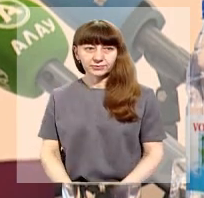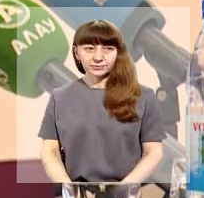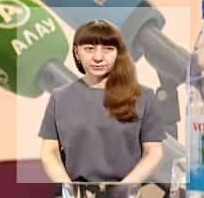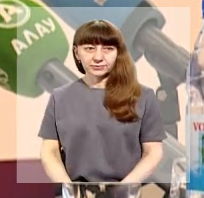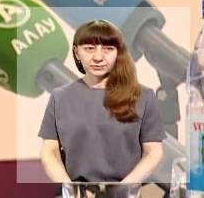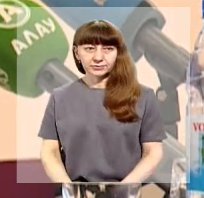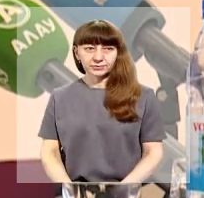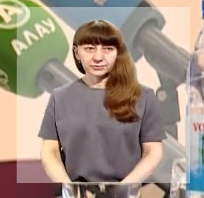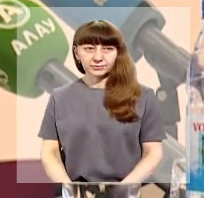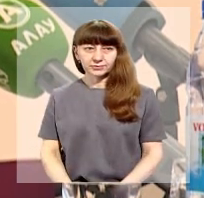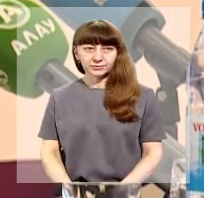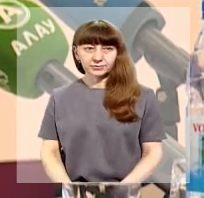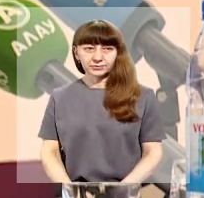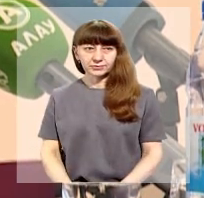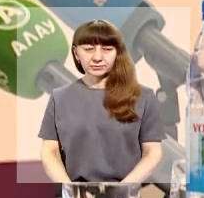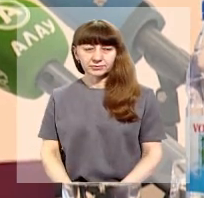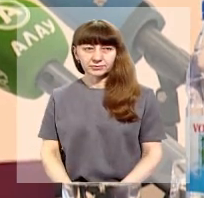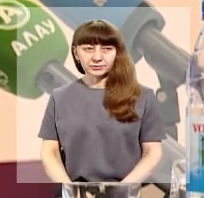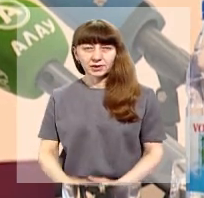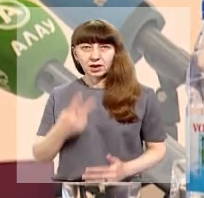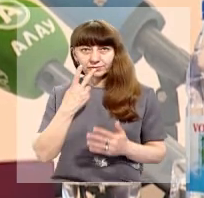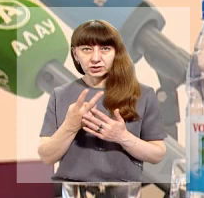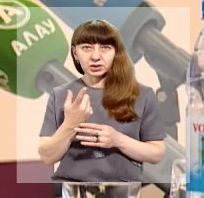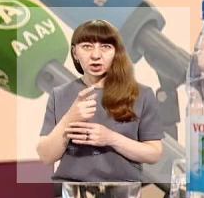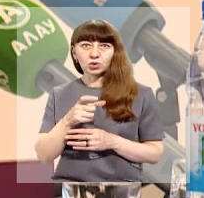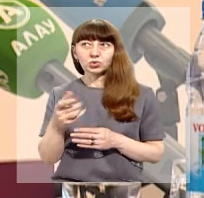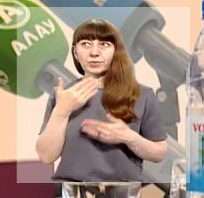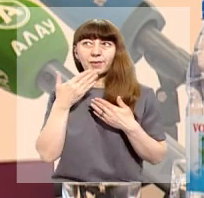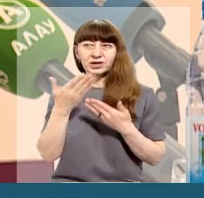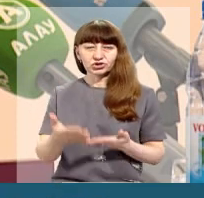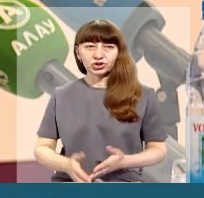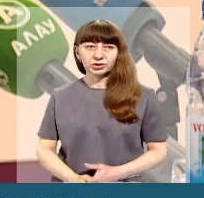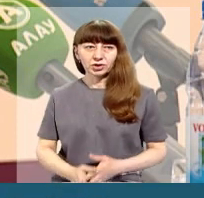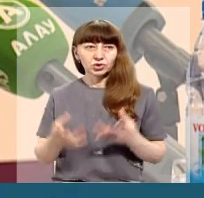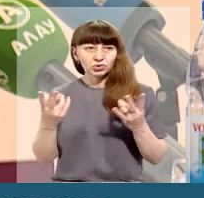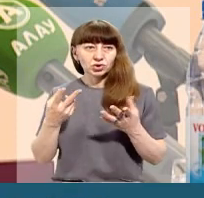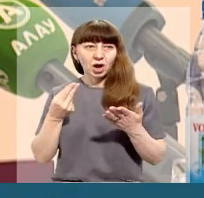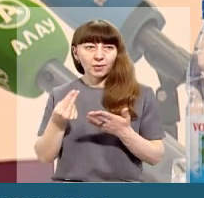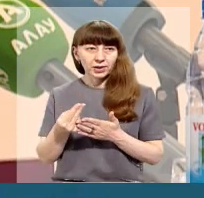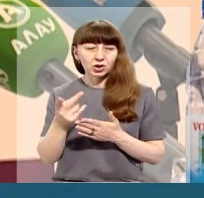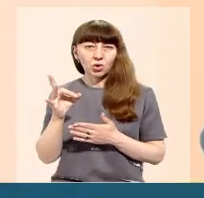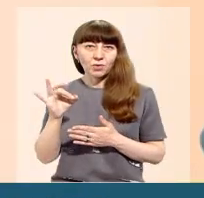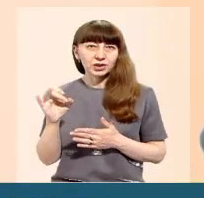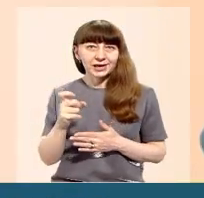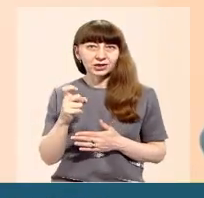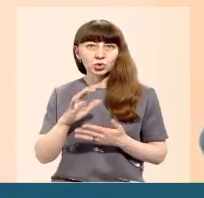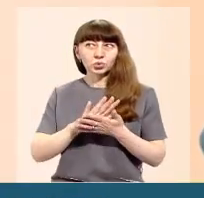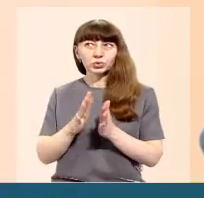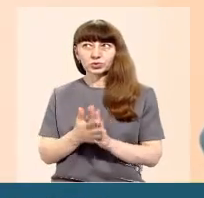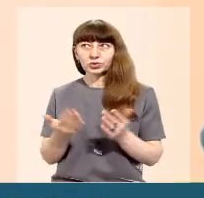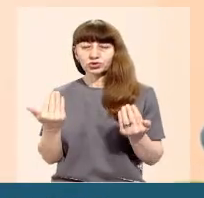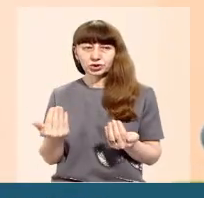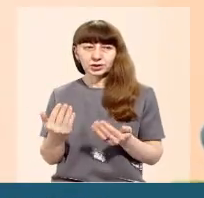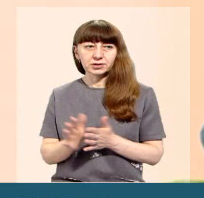задолженность. На 26%. Вот смотрите, это к населению тоже обращение, правильное обращение. Нужно оплачивать коммунальные услуги. Сейчас мы